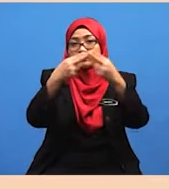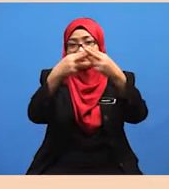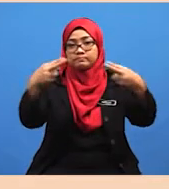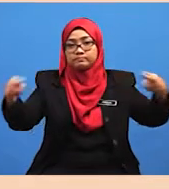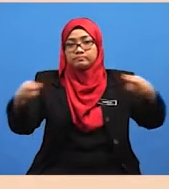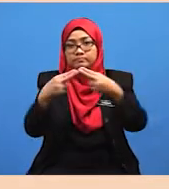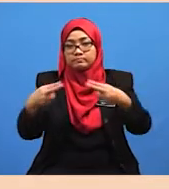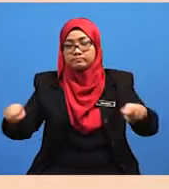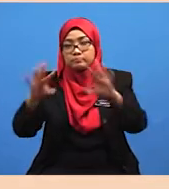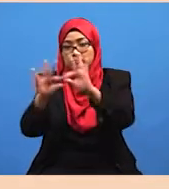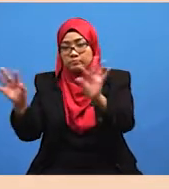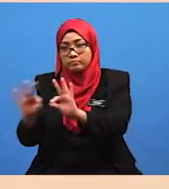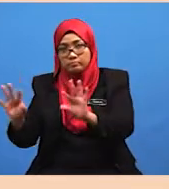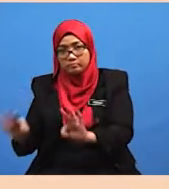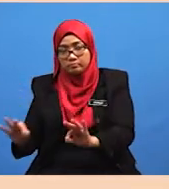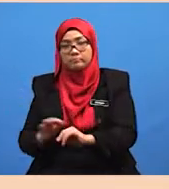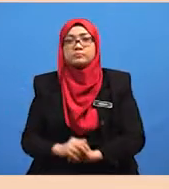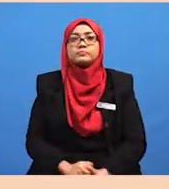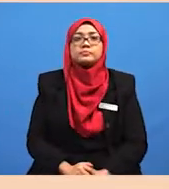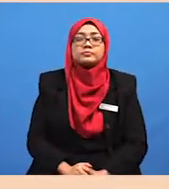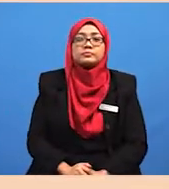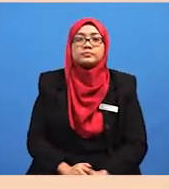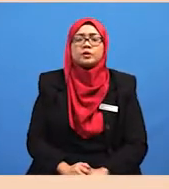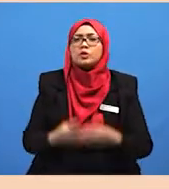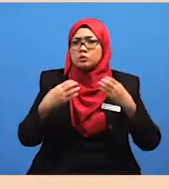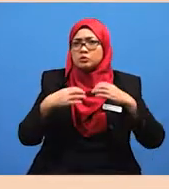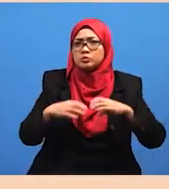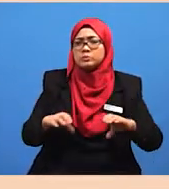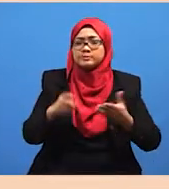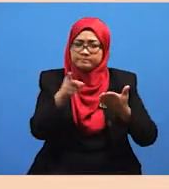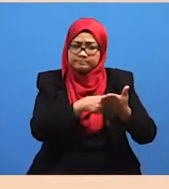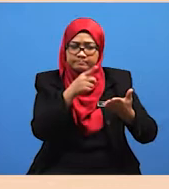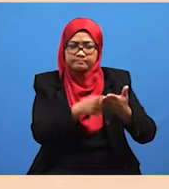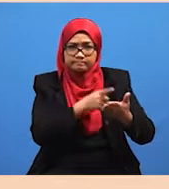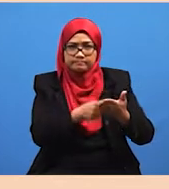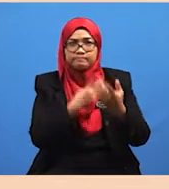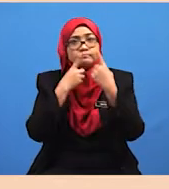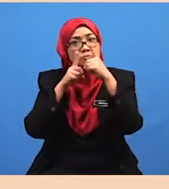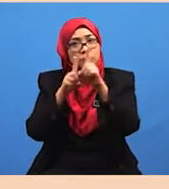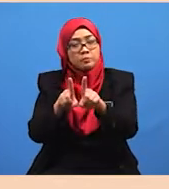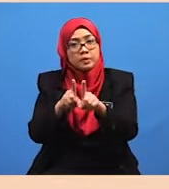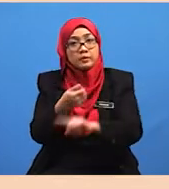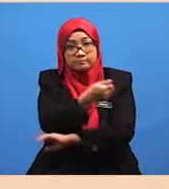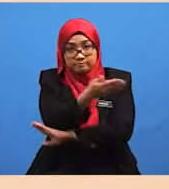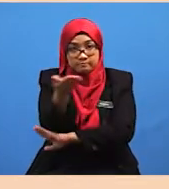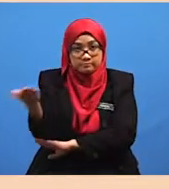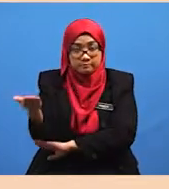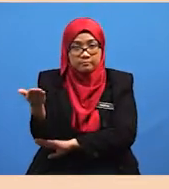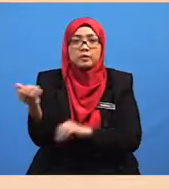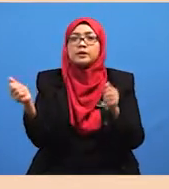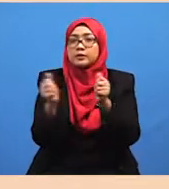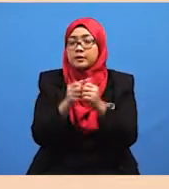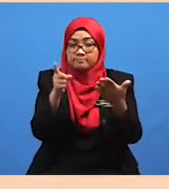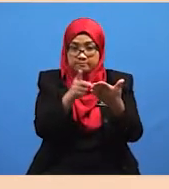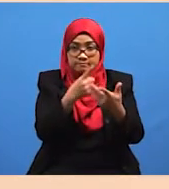uraian cukup saja Plaza Simas jawaban dengan jawaban cekung